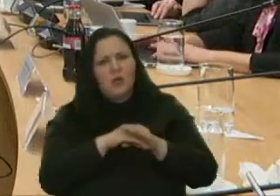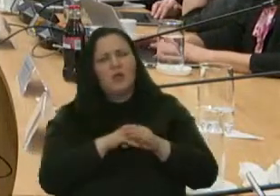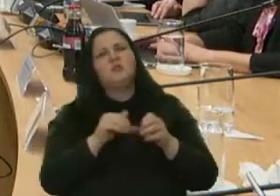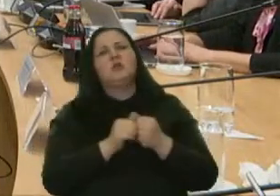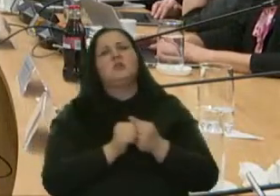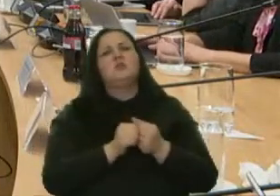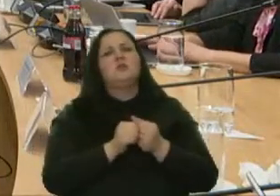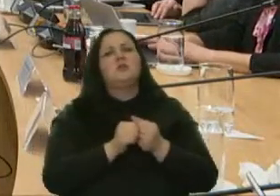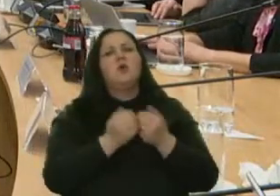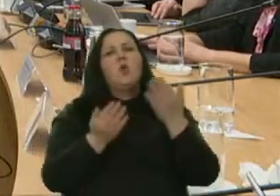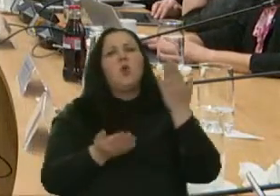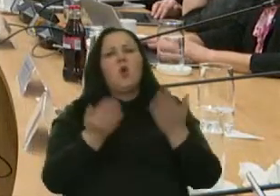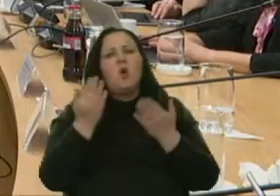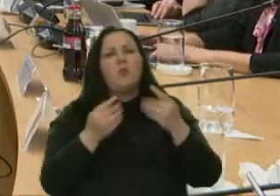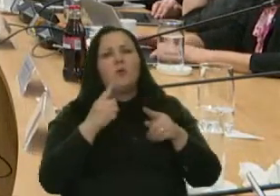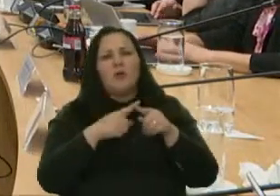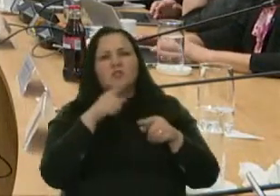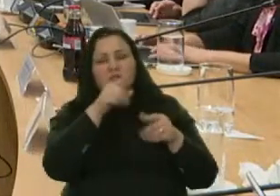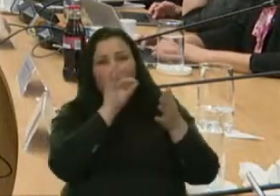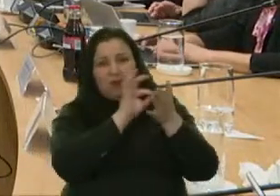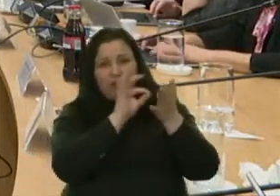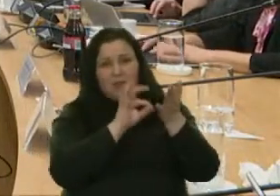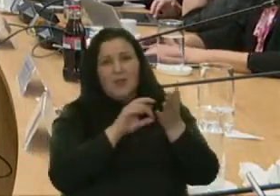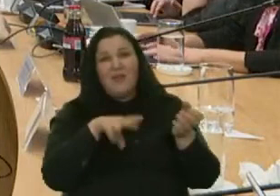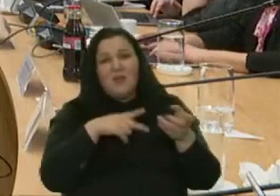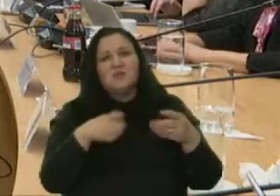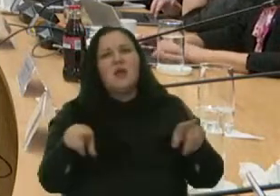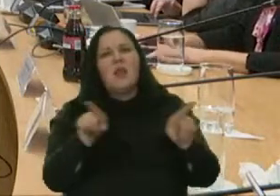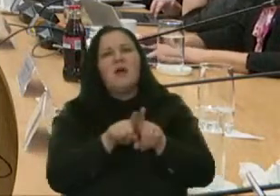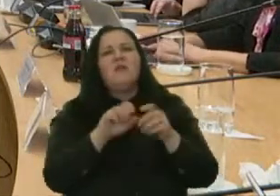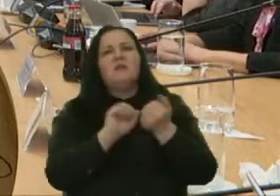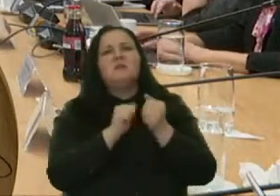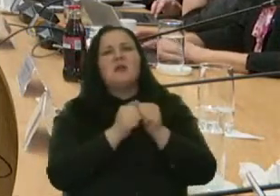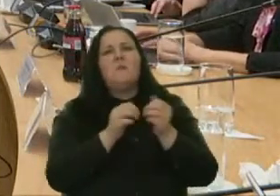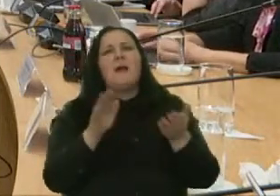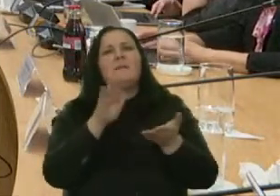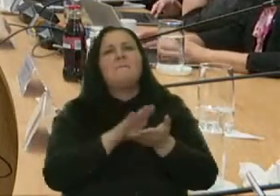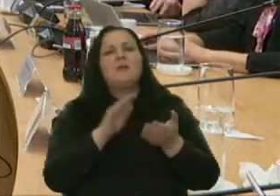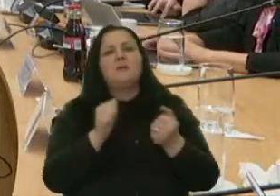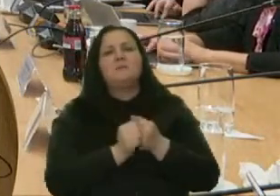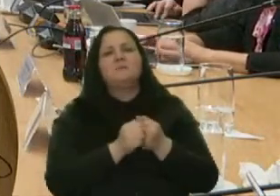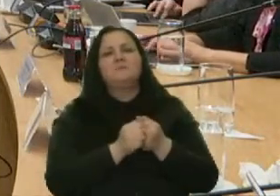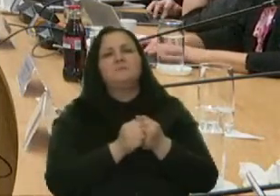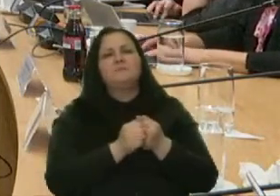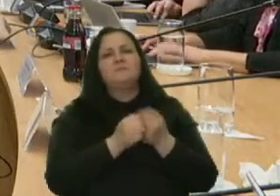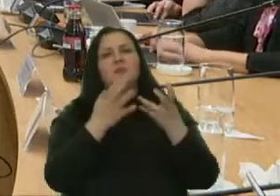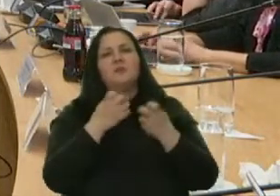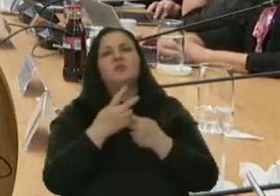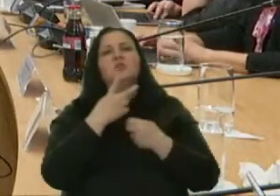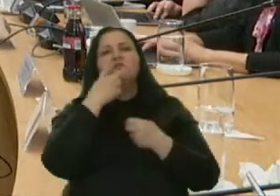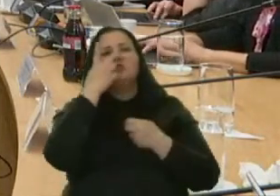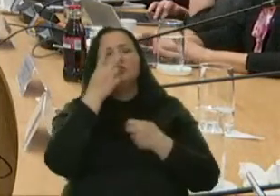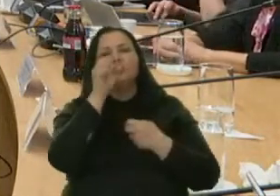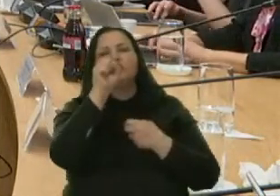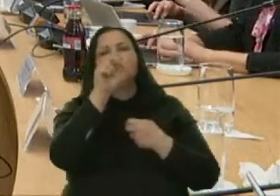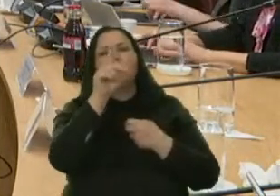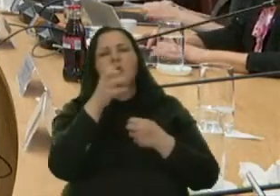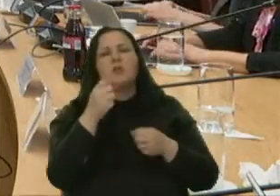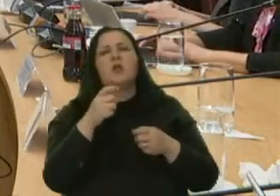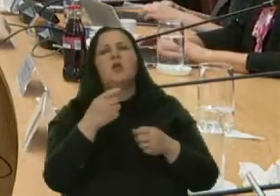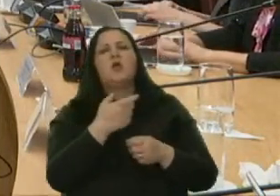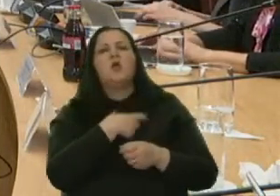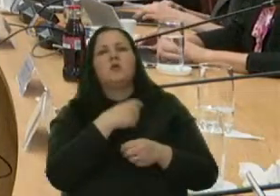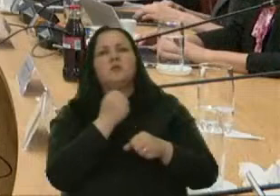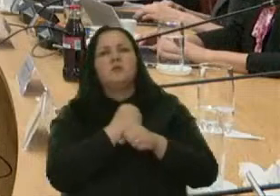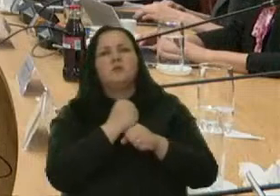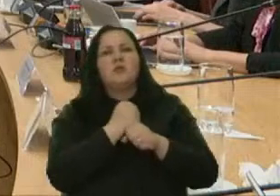creșă comparativ cu această grilă este identic sau mai mic salariul ă în ce privește sporul de condiții de muncă Am înțeles